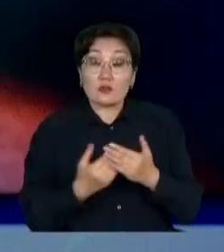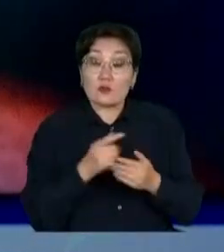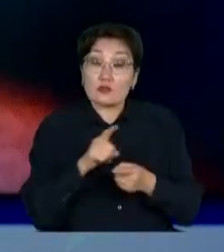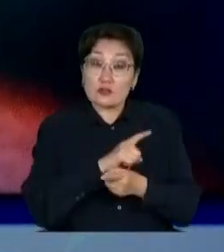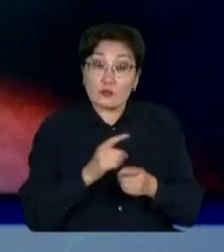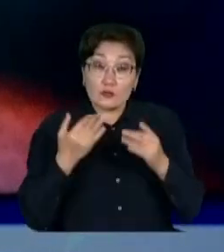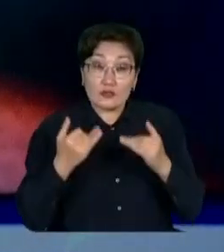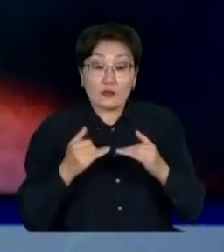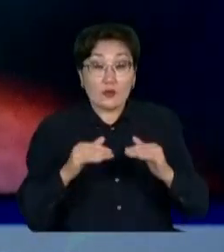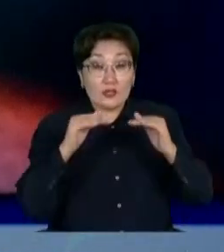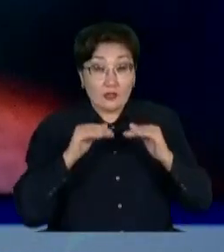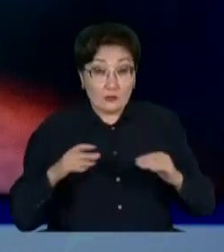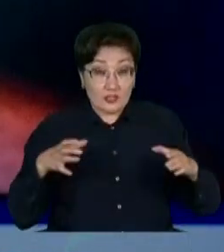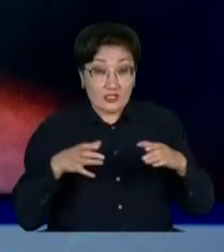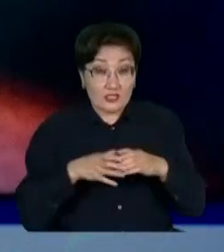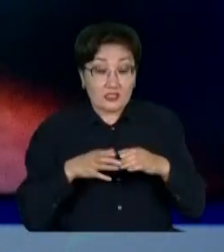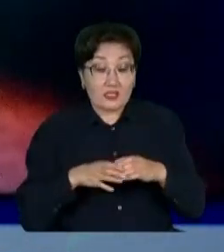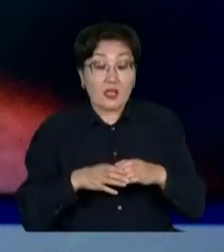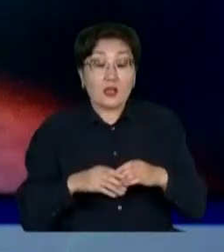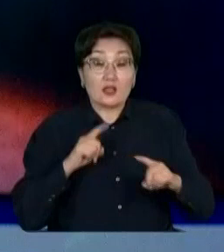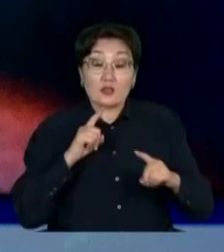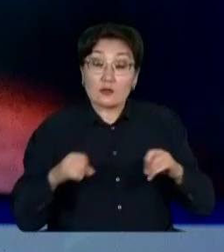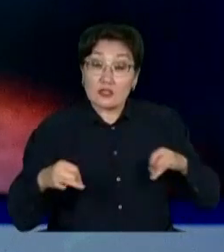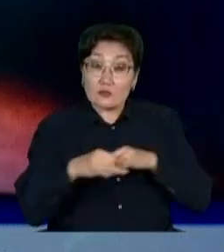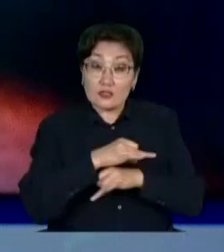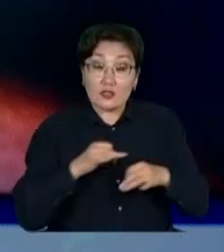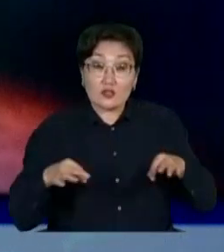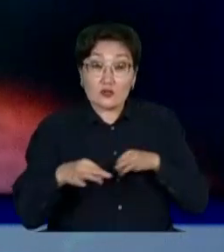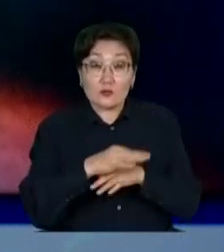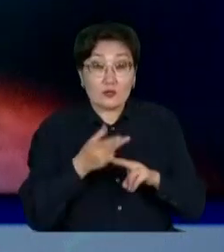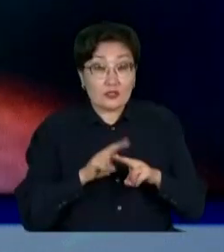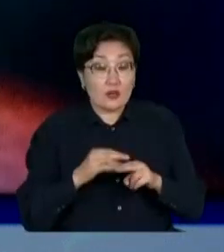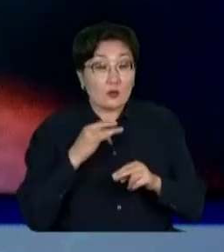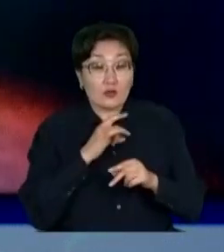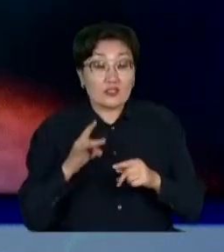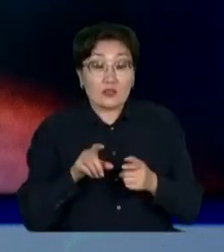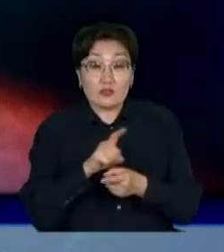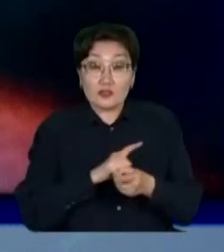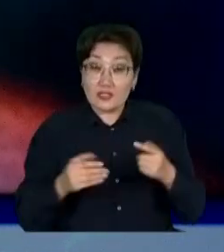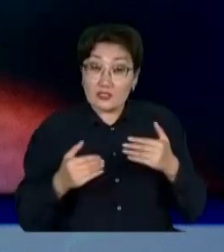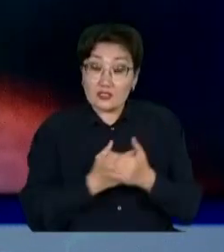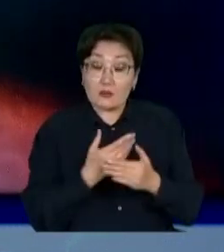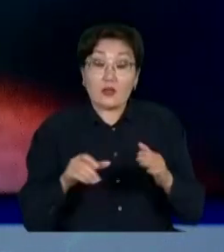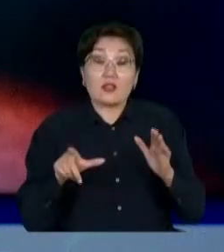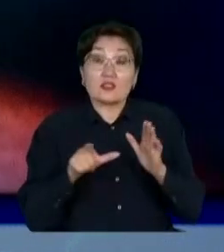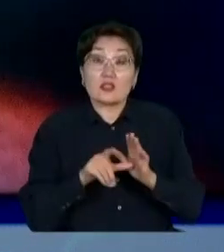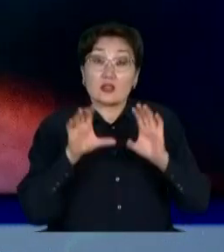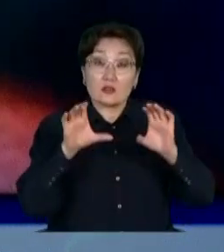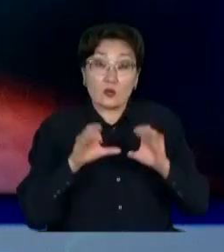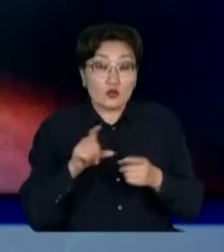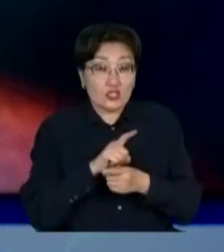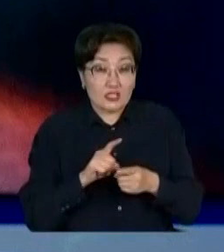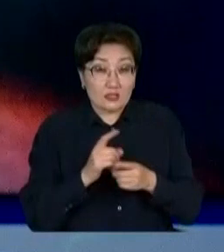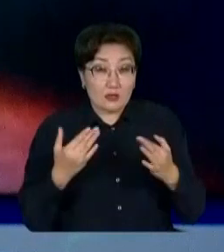жаңашылдықтар бүгінгі төменгі палатаның комитет отырысында талқыланды. Жобасы осымен сан мәрте өзгерген жаңа салық кодексінің өзгешелігі